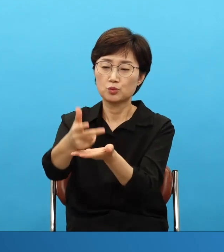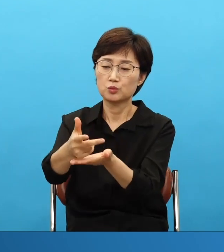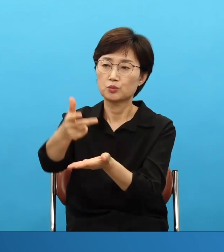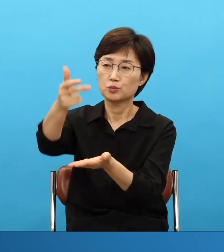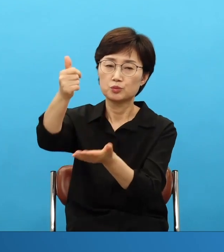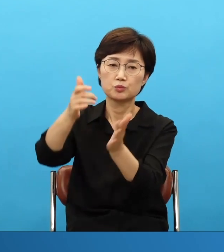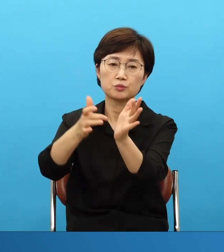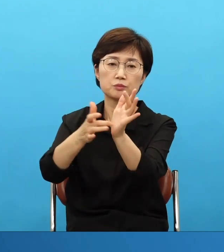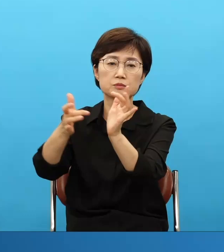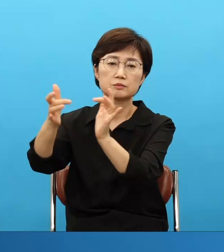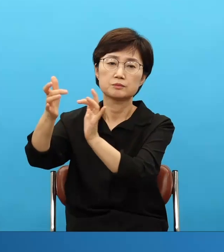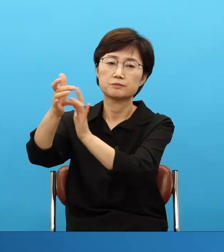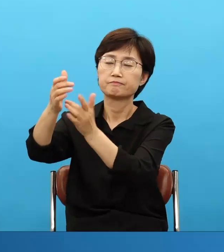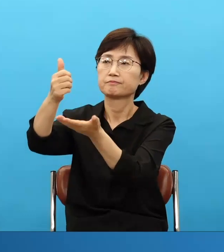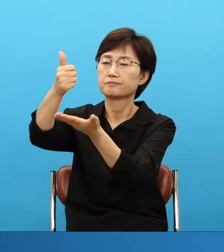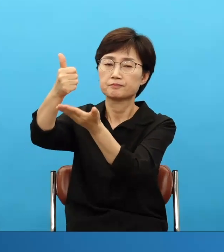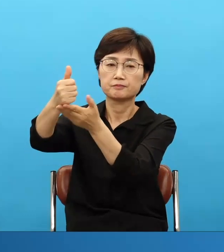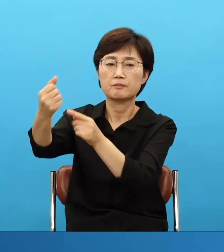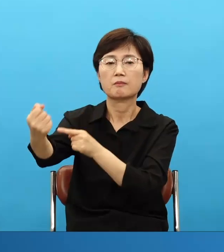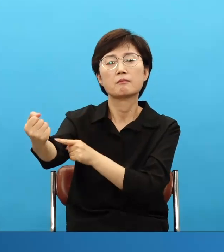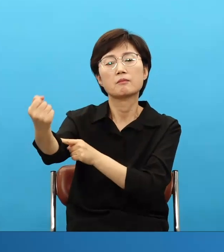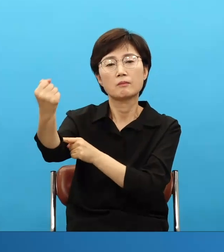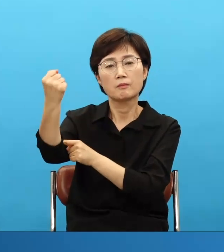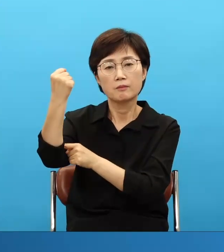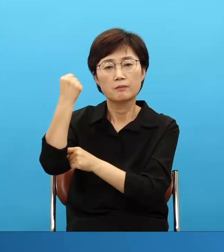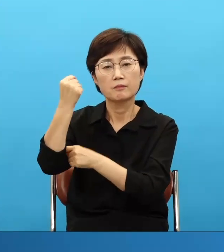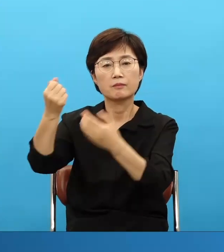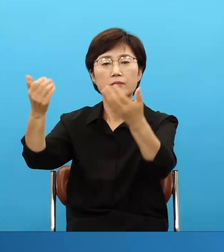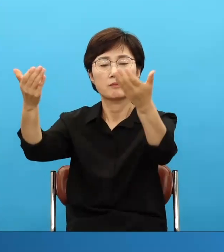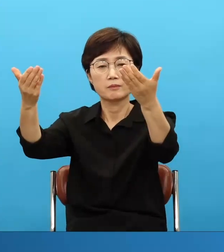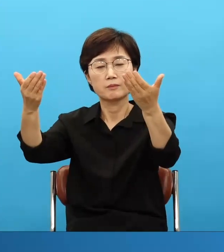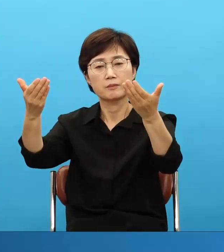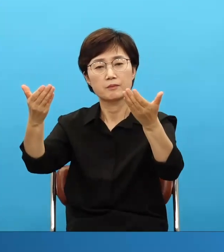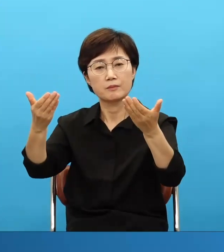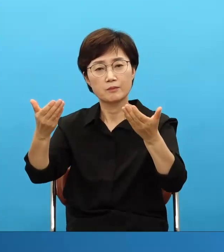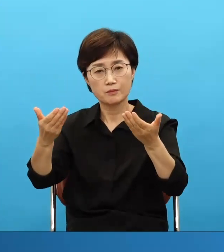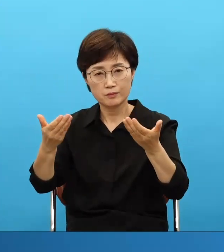내 구세 주 예수